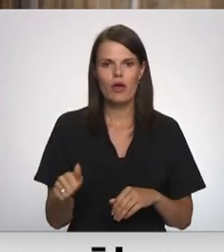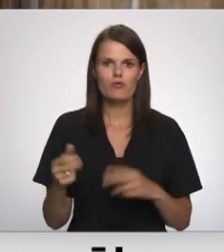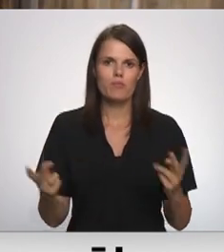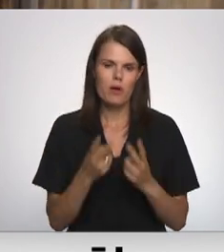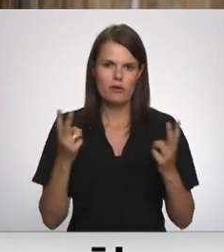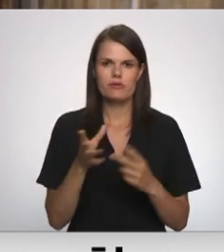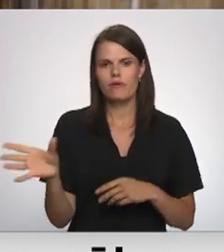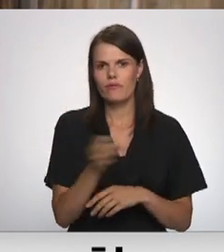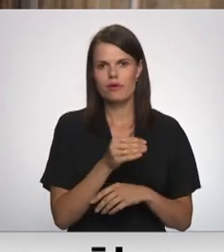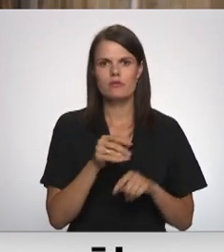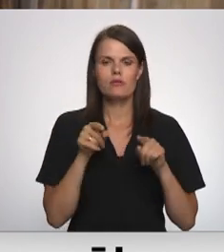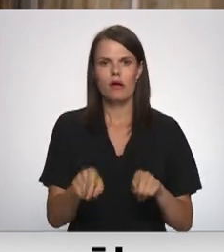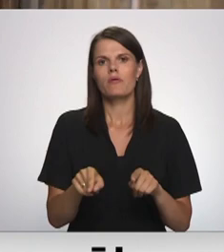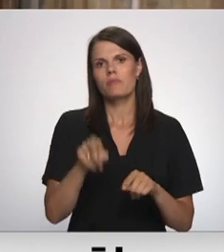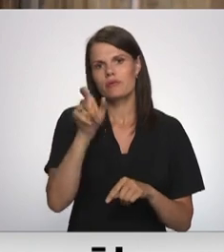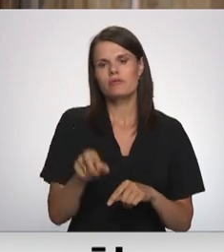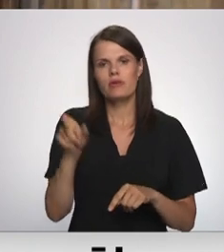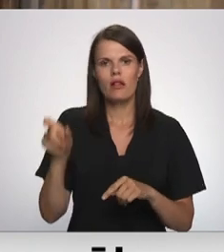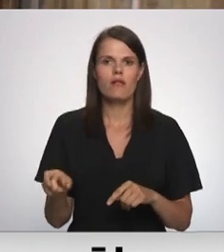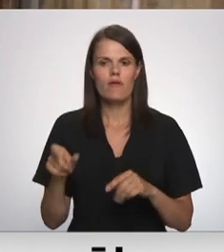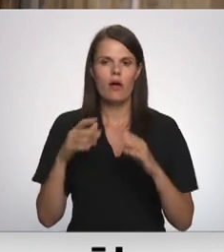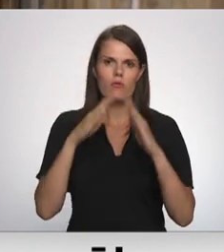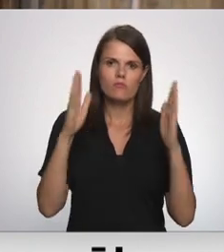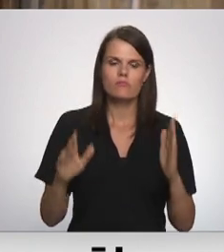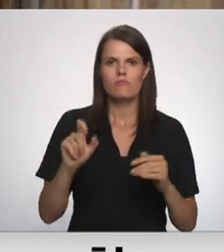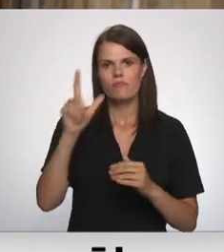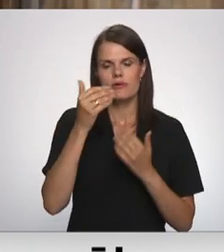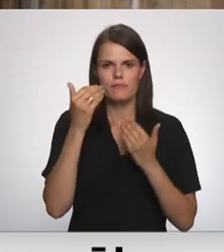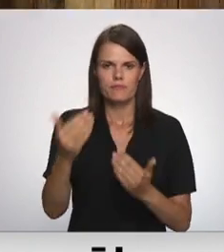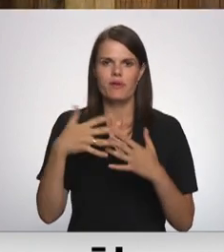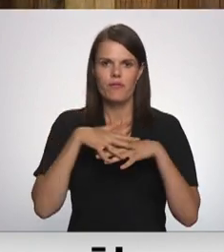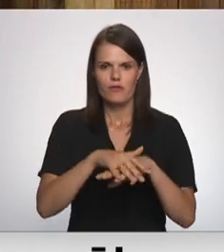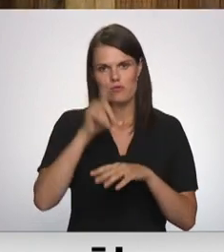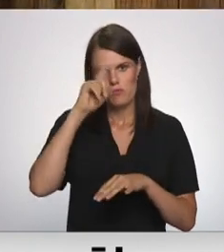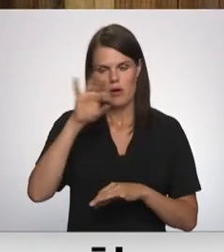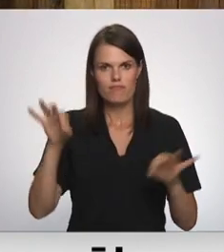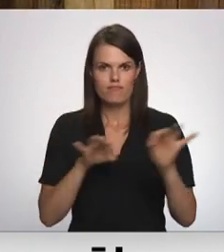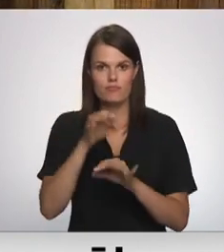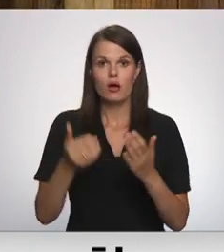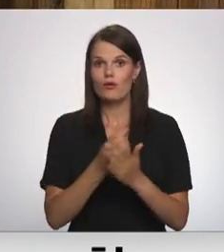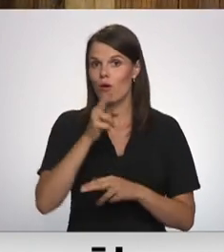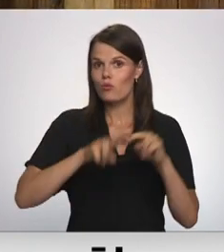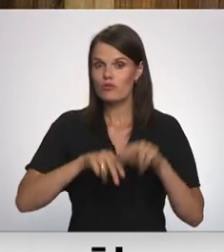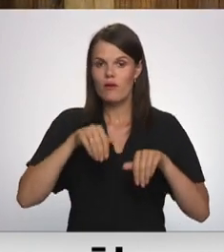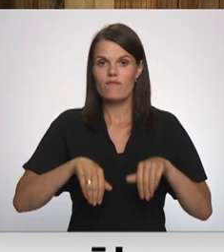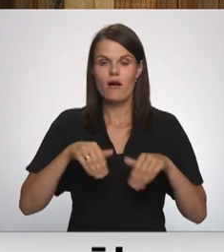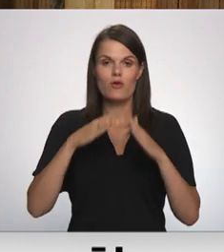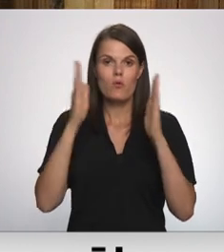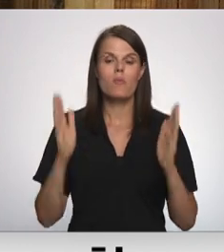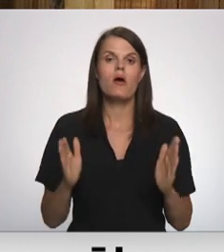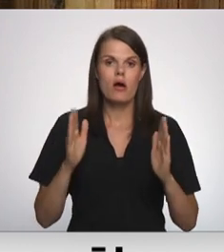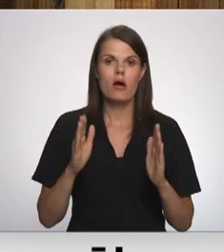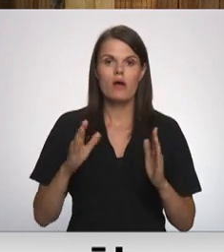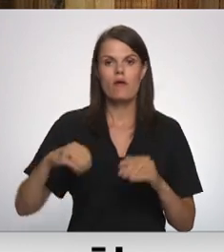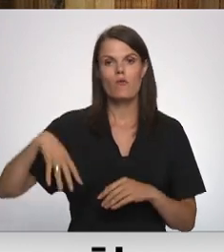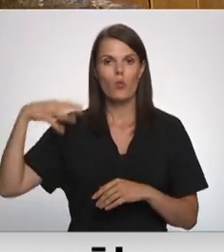parasti jau visi uz tādām cilvēku mītnēm un cilvēku vajadzībām infrastruktūru. Jaunusceltajā vāveru rezidencē kuplastēm